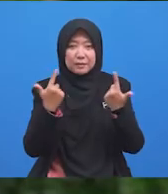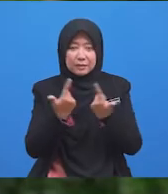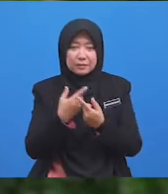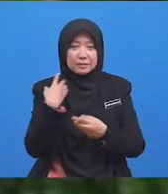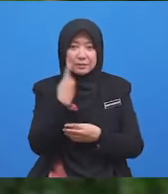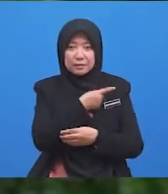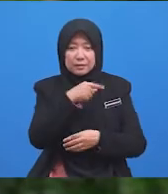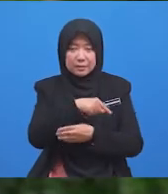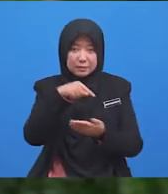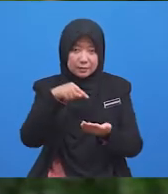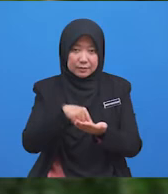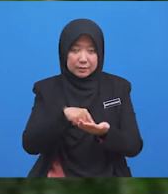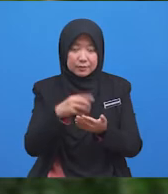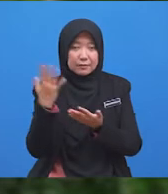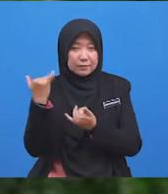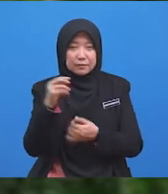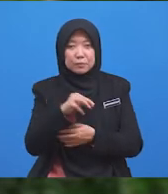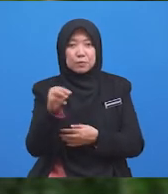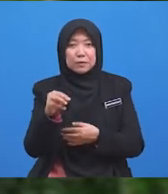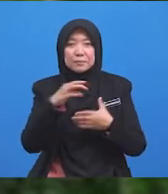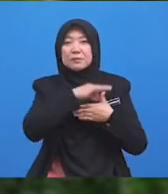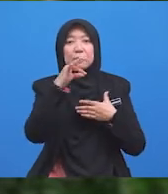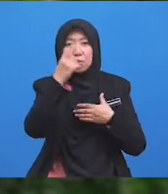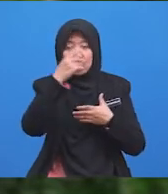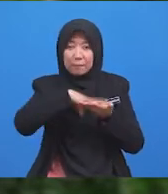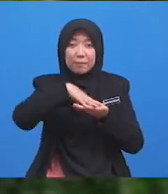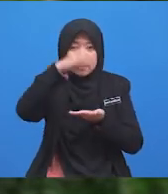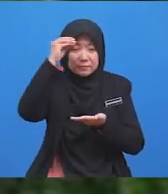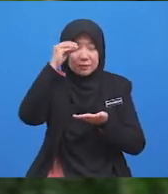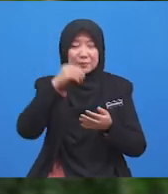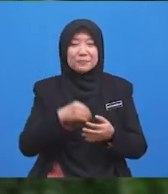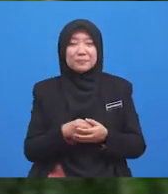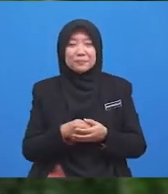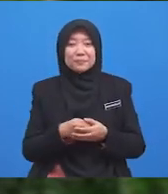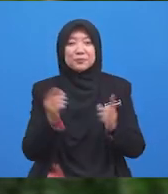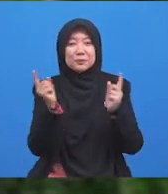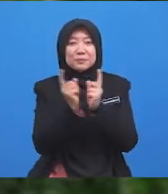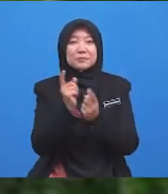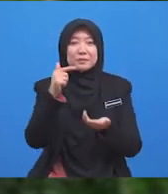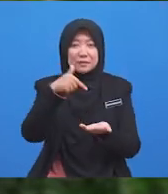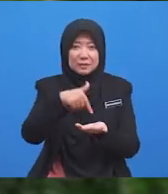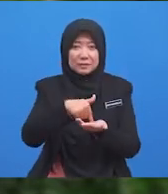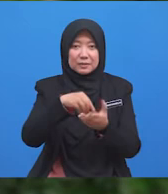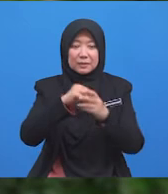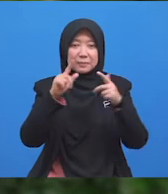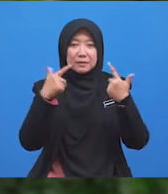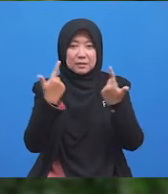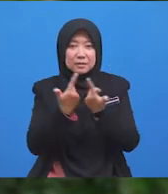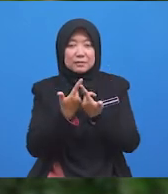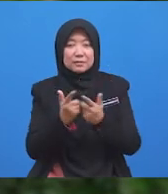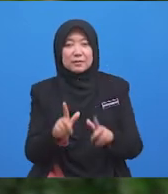Semoga murid-murid senantiasa bersemangat untuk belajar sehingga berjumpa lagi dalam kelas